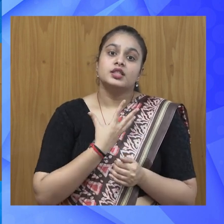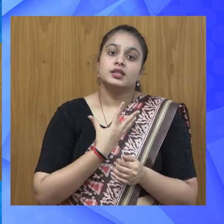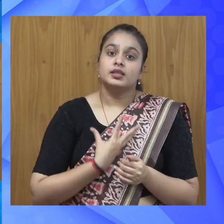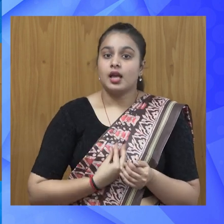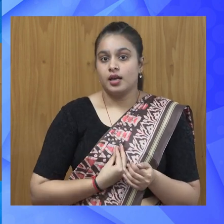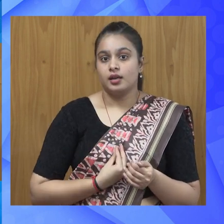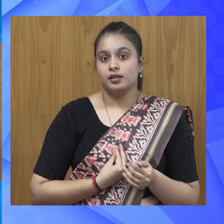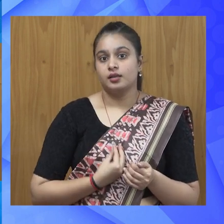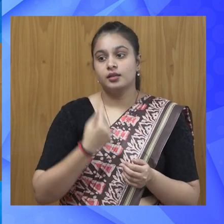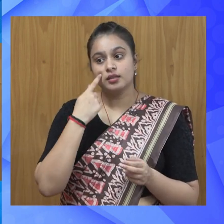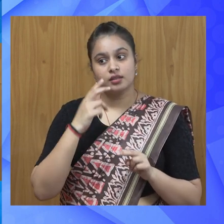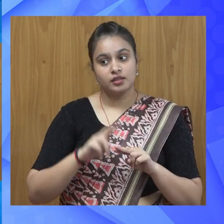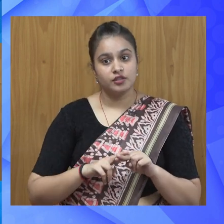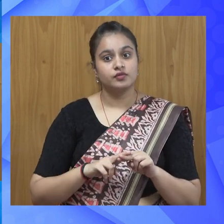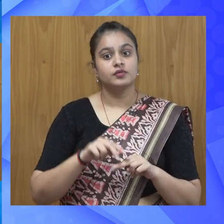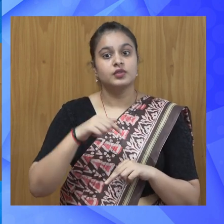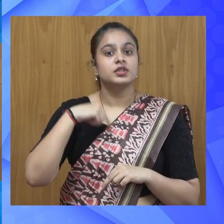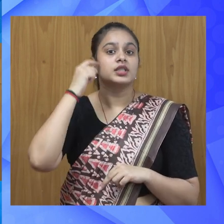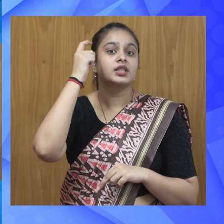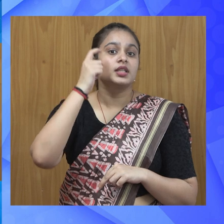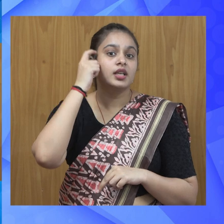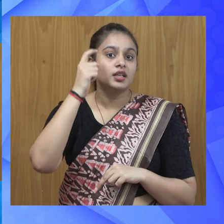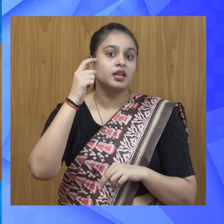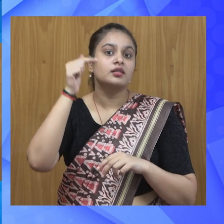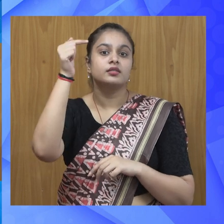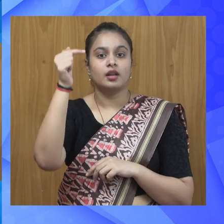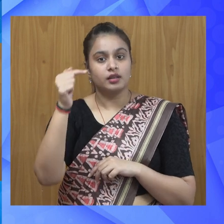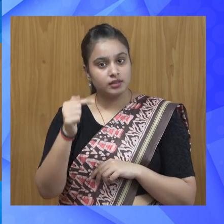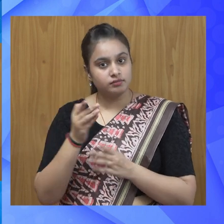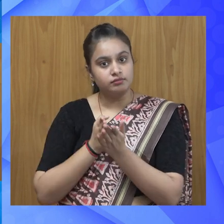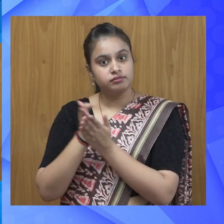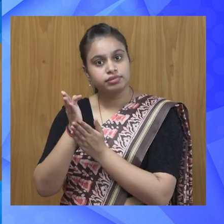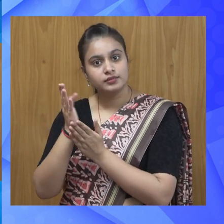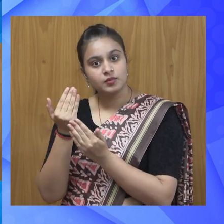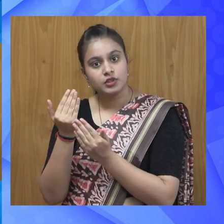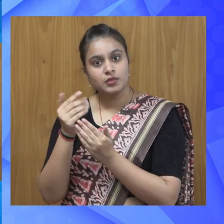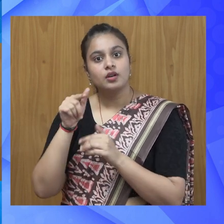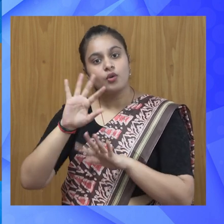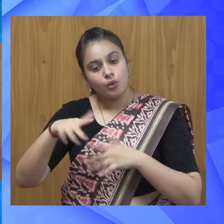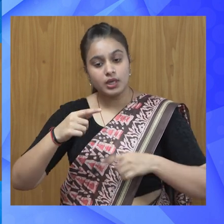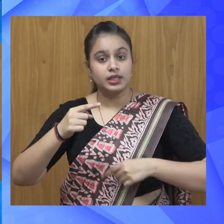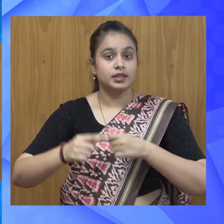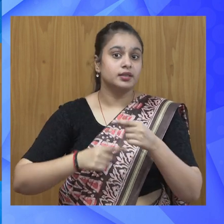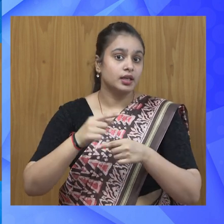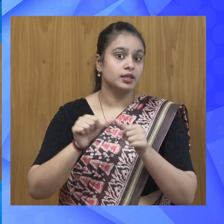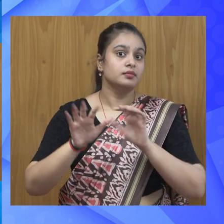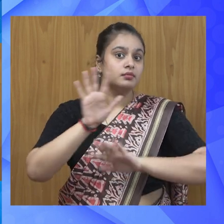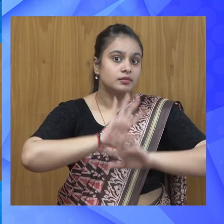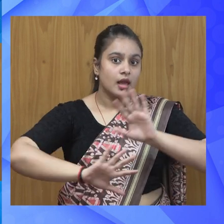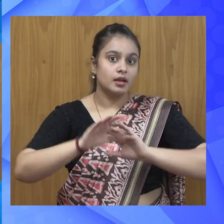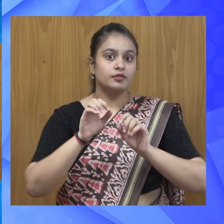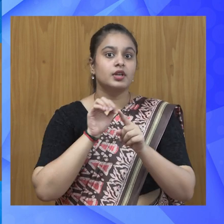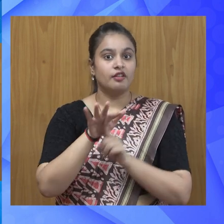एक उदासी होती है उसमें आपके थॉट्स भी नेगेटिव हो जाते हैं और आपके डेली एक्टिविटीज भी अफेक्टेड हो जाती